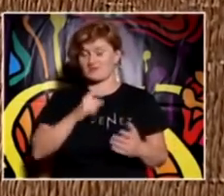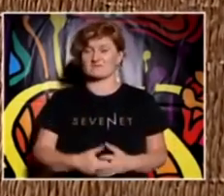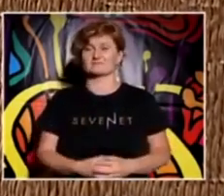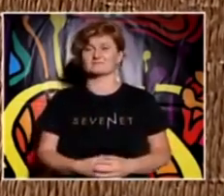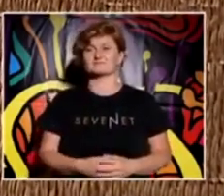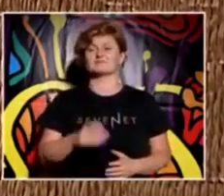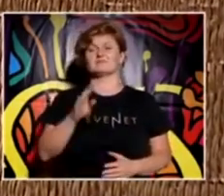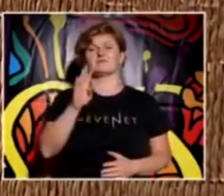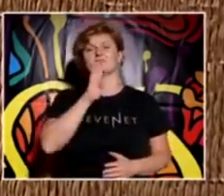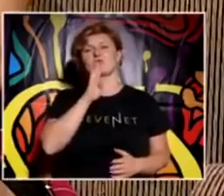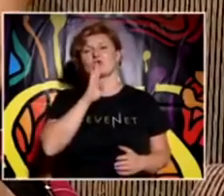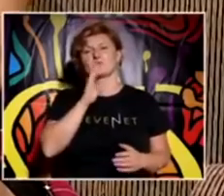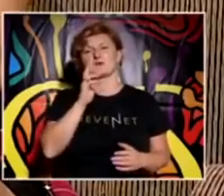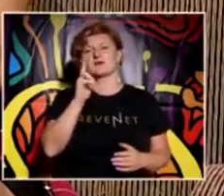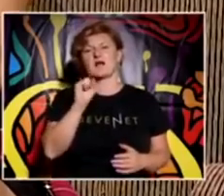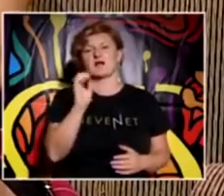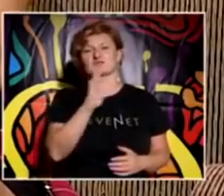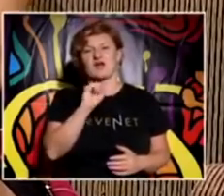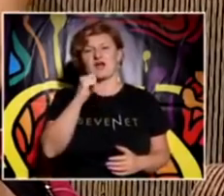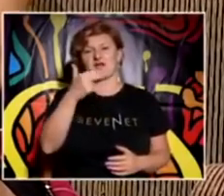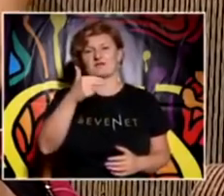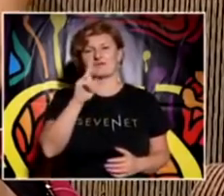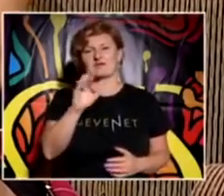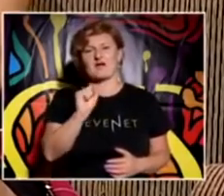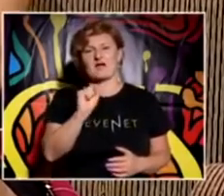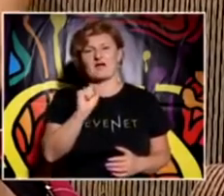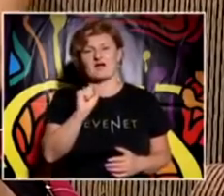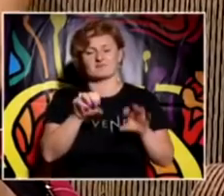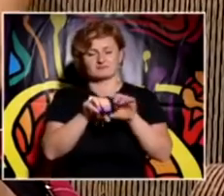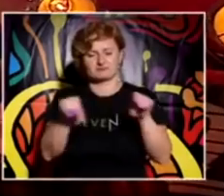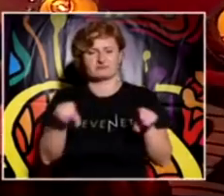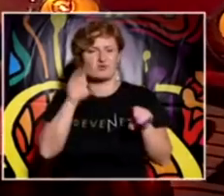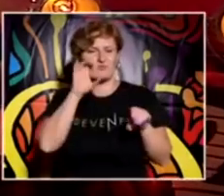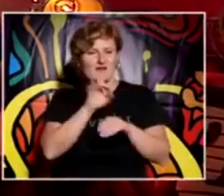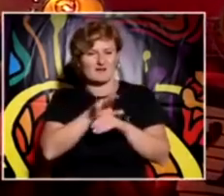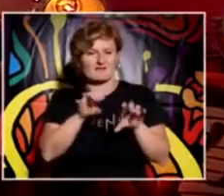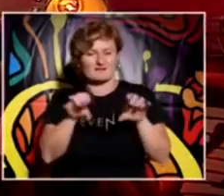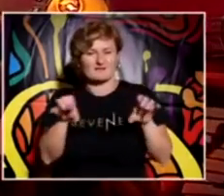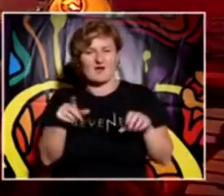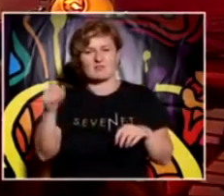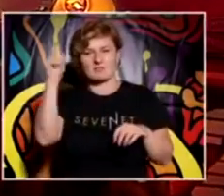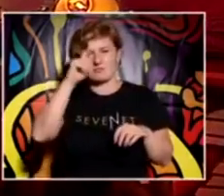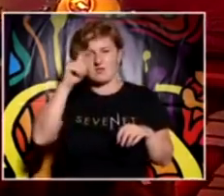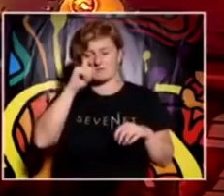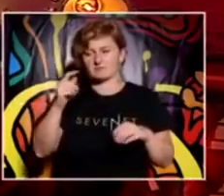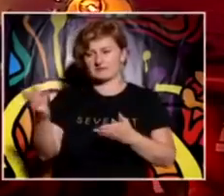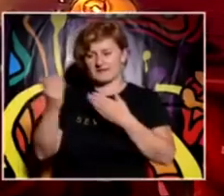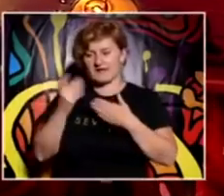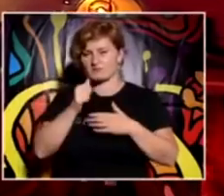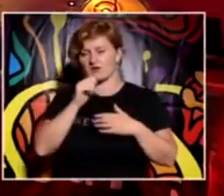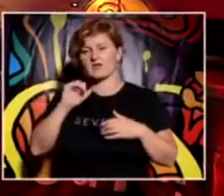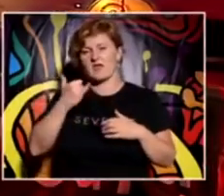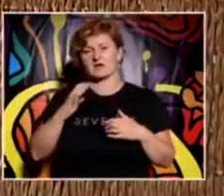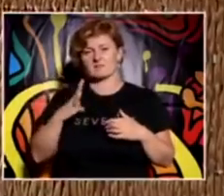I podobnie jest chociażby z kaszanką, która jest bardzo podobna jak w Polsce, absolutnie nigdy tego nie jadłam, a na przykład w Niemczech również mnie poczęstowano, jak